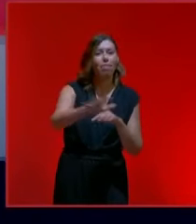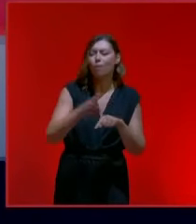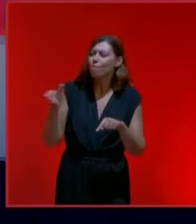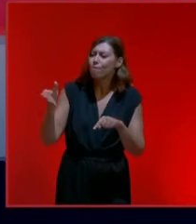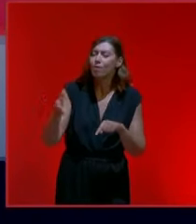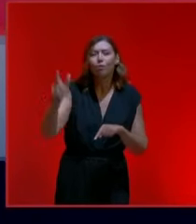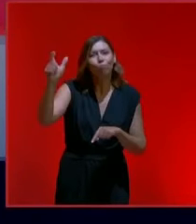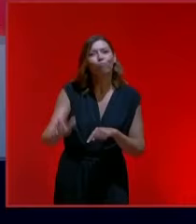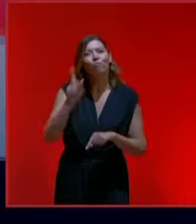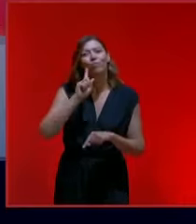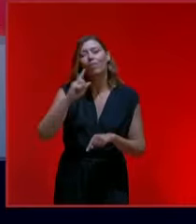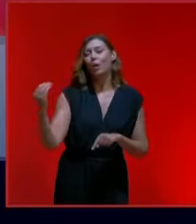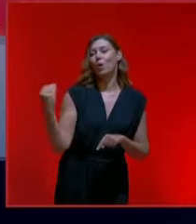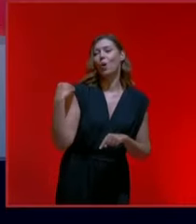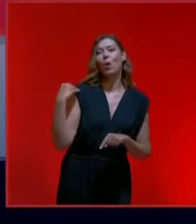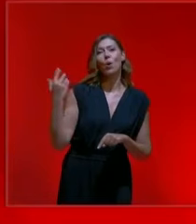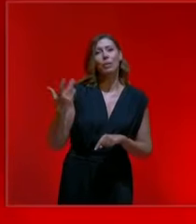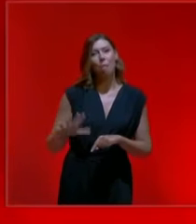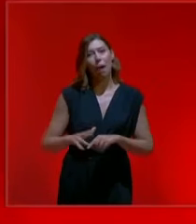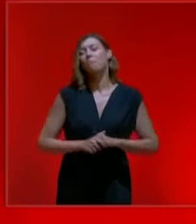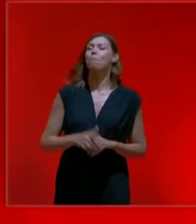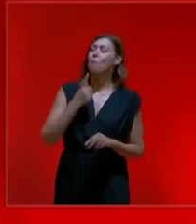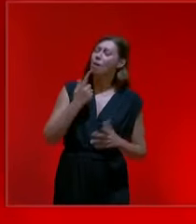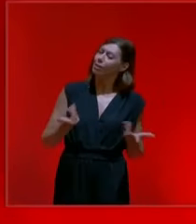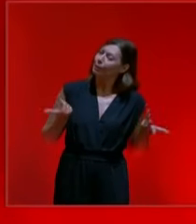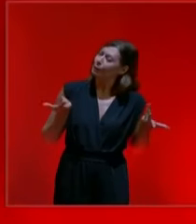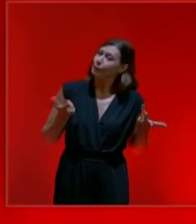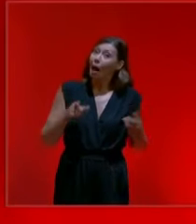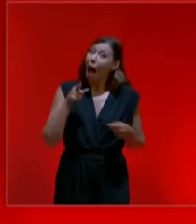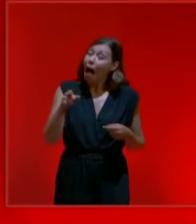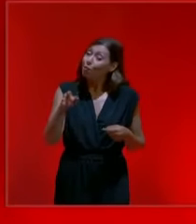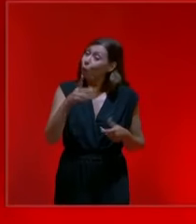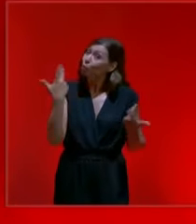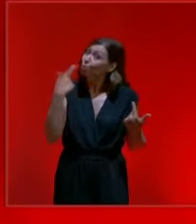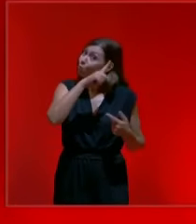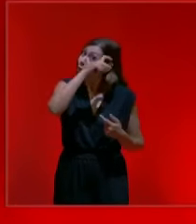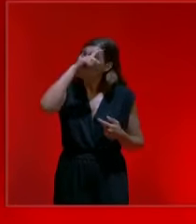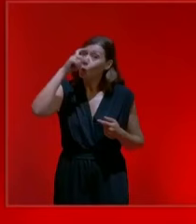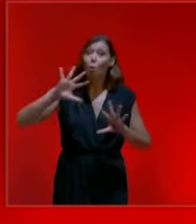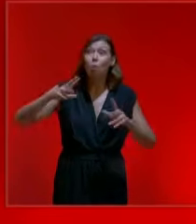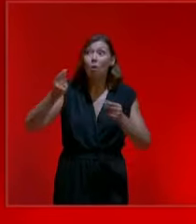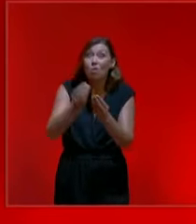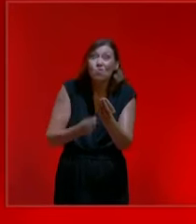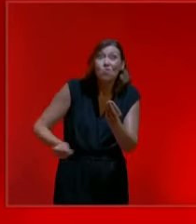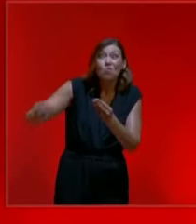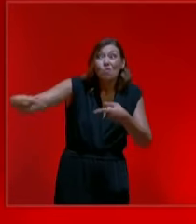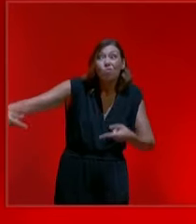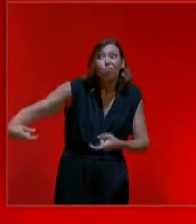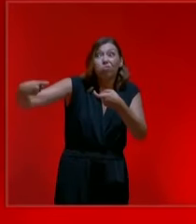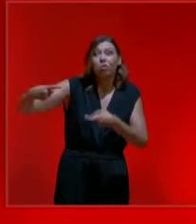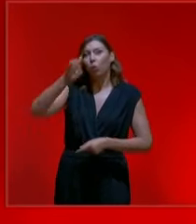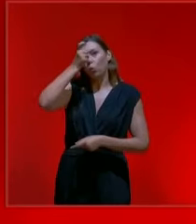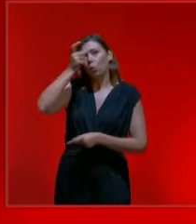μήπως είναι απορριπτικό αυτό που λες, μήπως θα αυξήσει την ένταση. Και απάντησα όχι, διότι ένταση δεν είχαμε